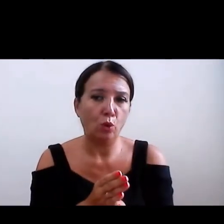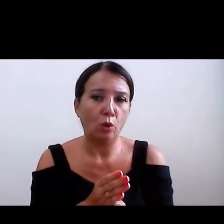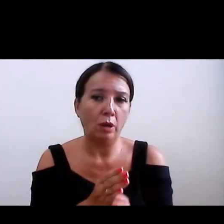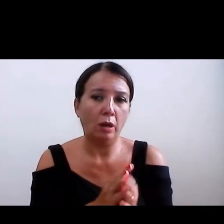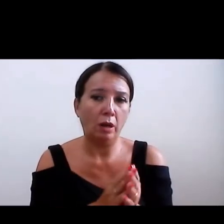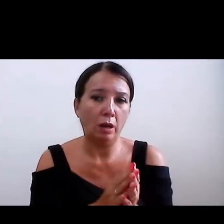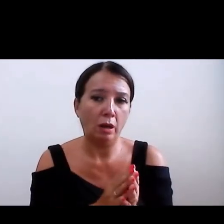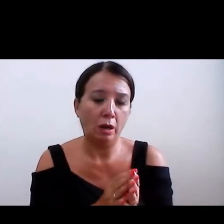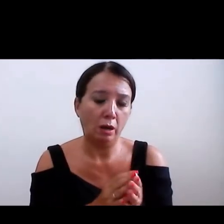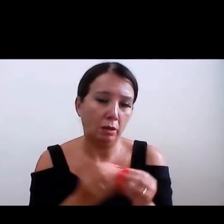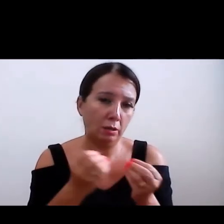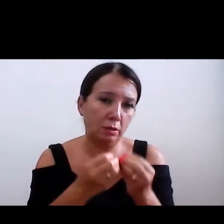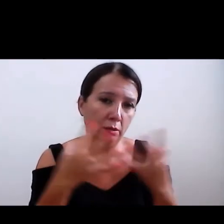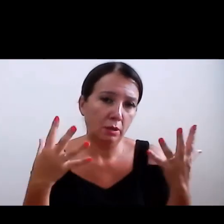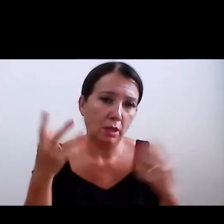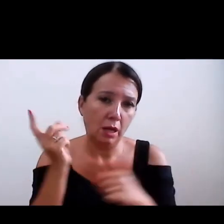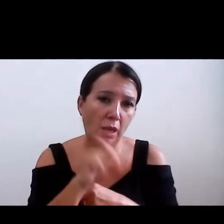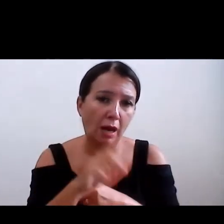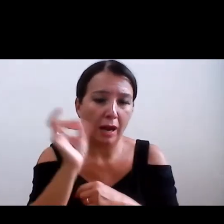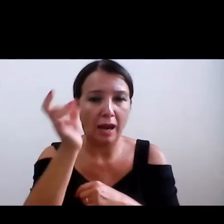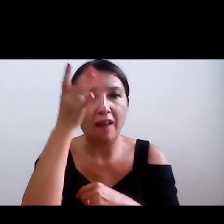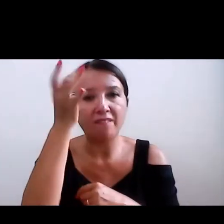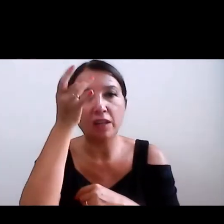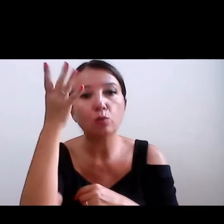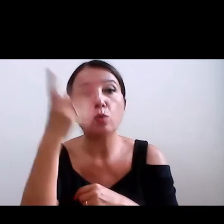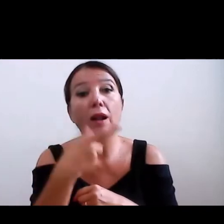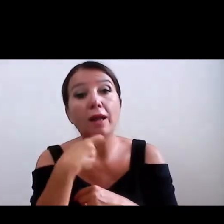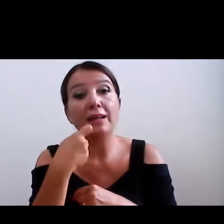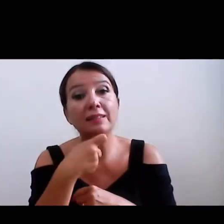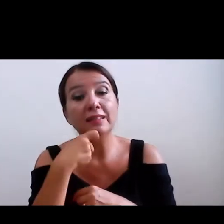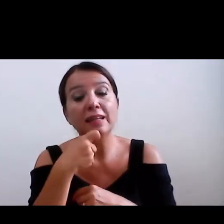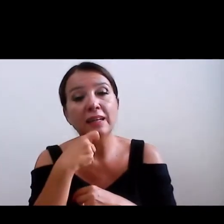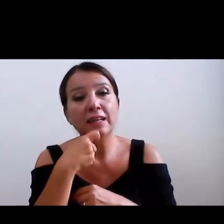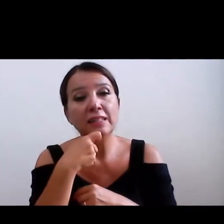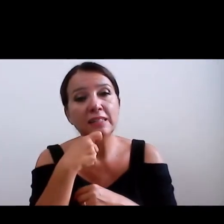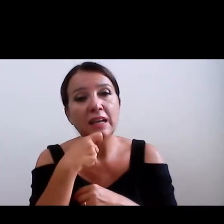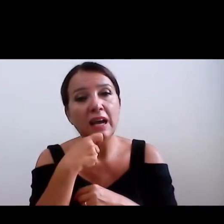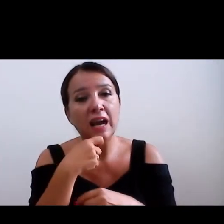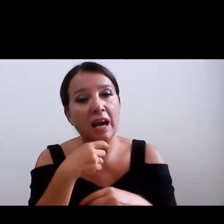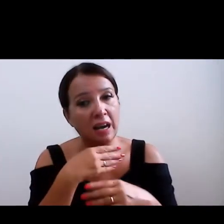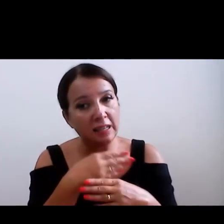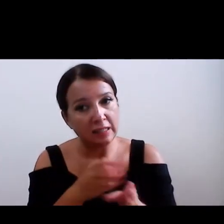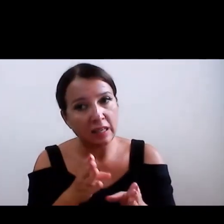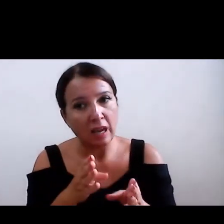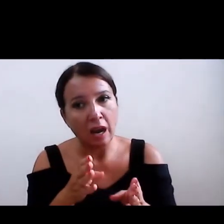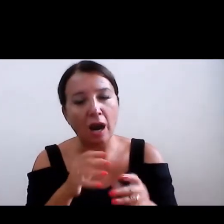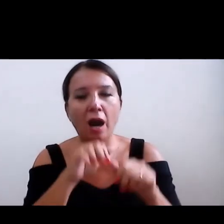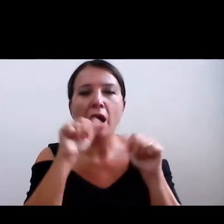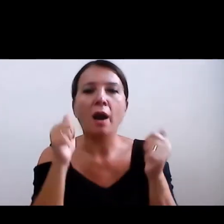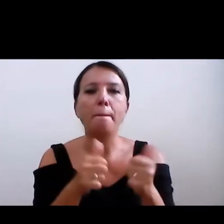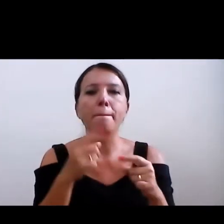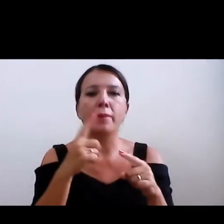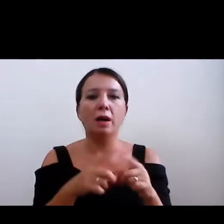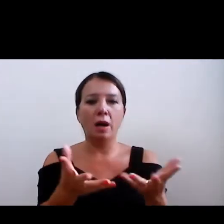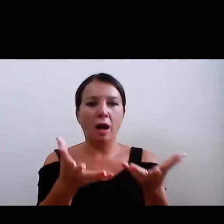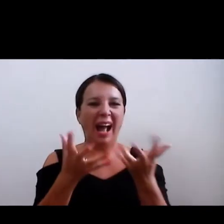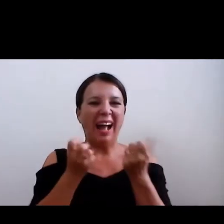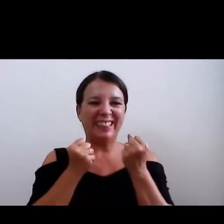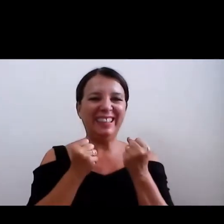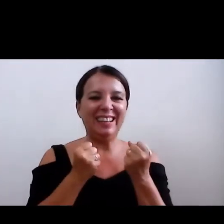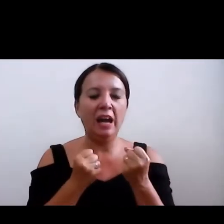si evidenziava anche l'eventuale interesse degli stessi distributori in qualche maniera ad attirare